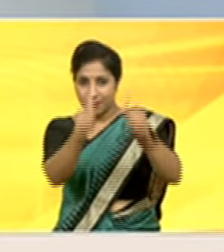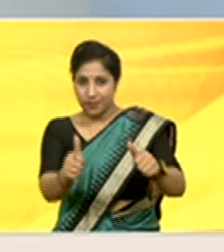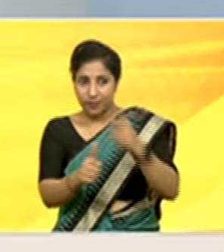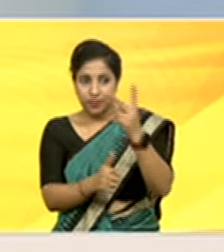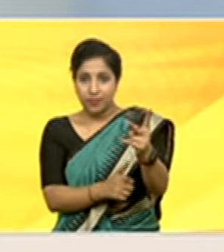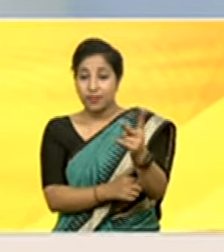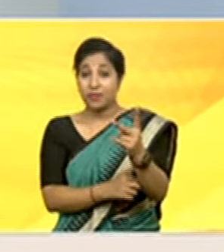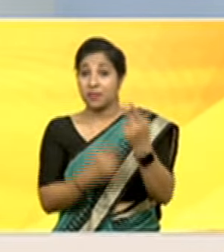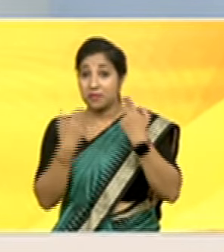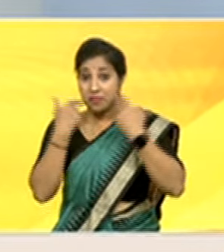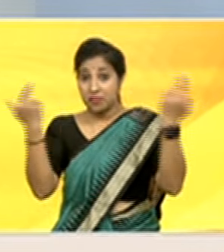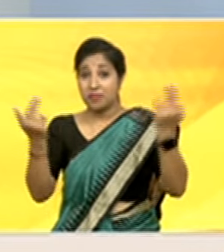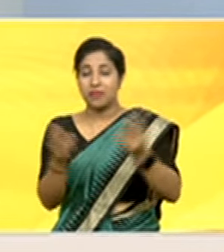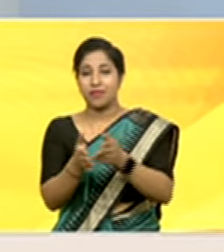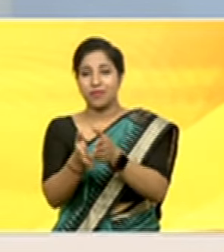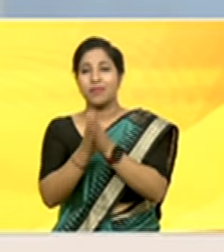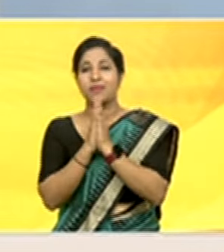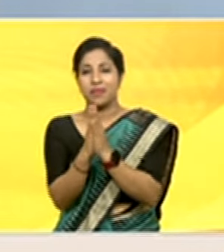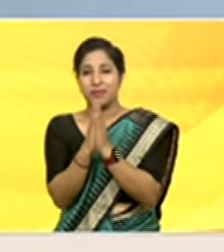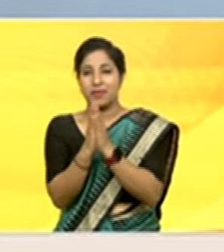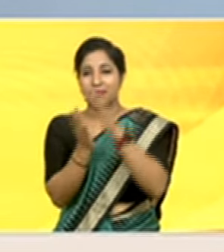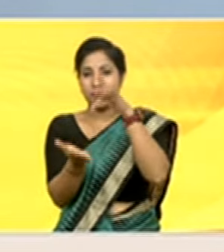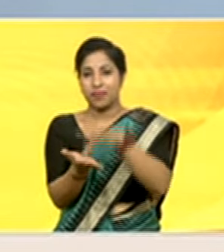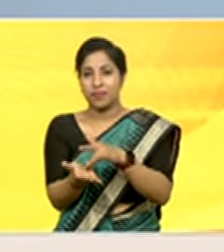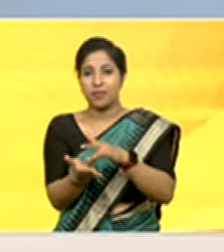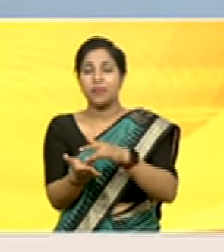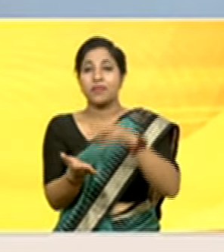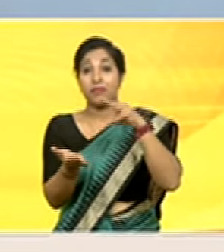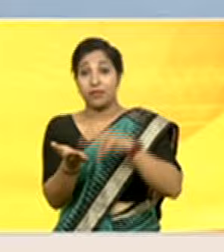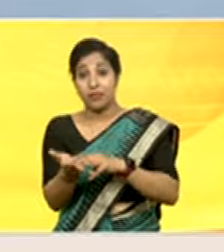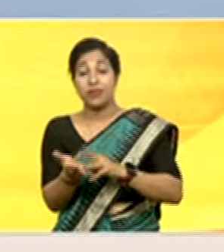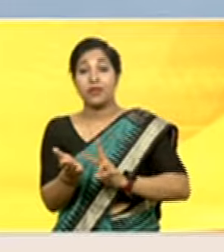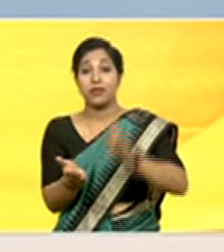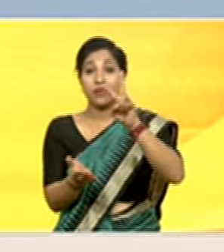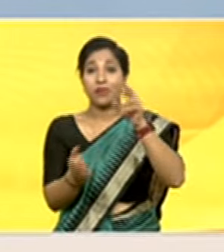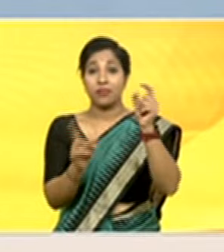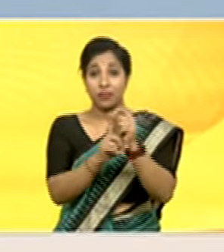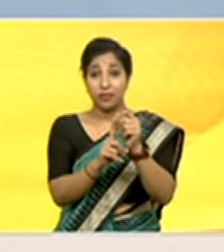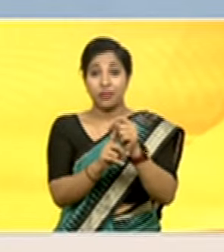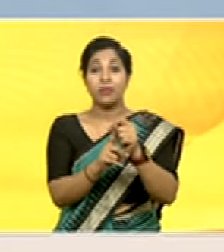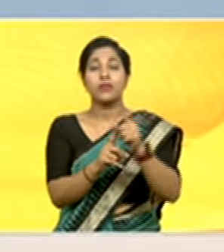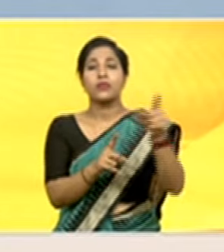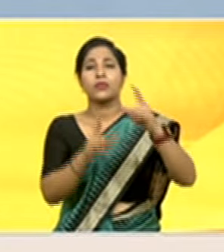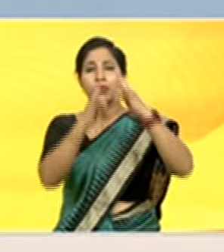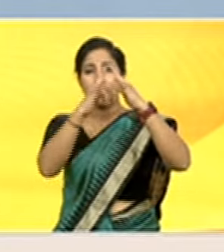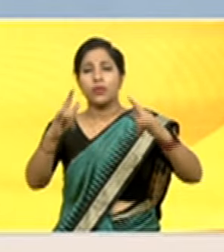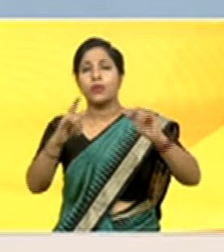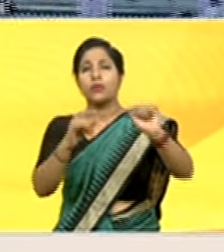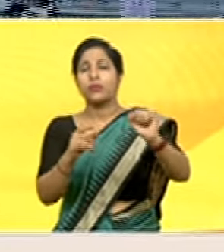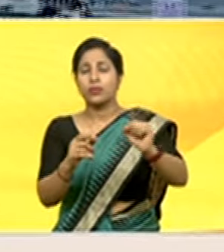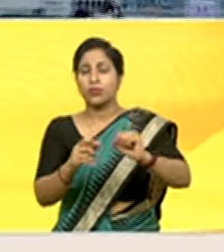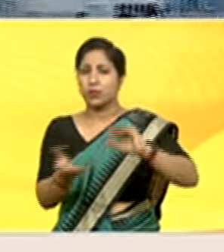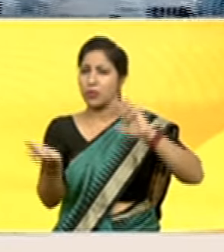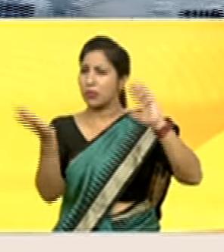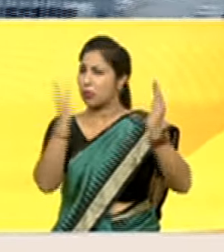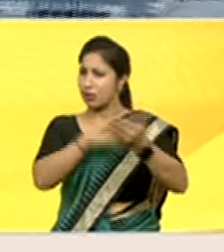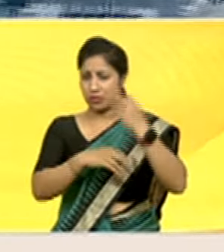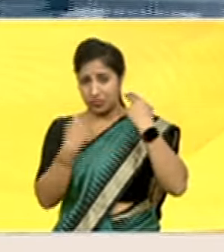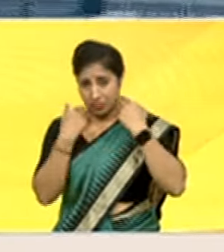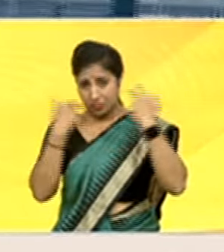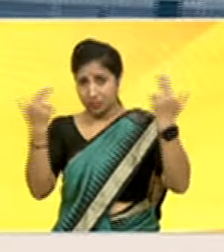म्यामार का मारा विजरा पैगोडा कम्प्लेक्स दुनिया में मशूर